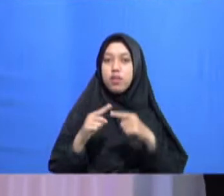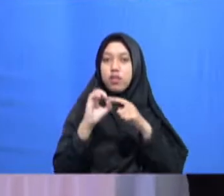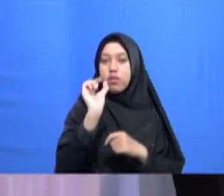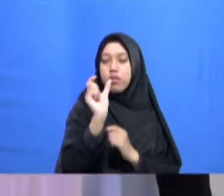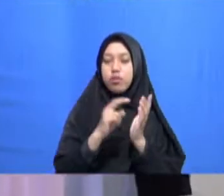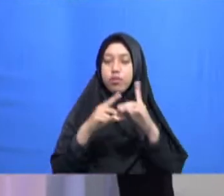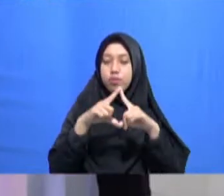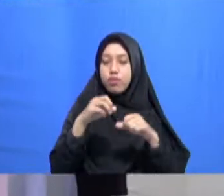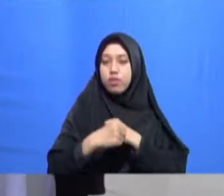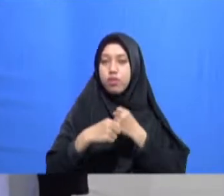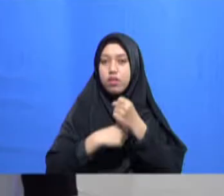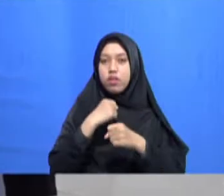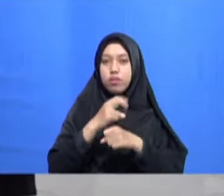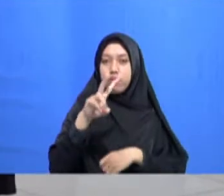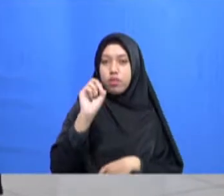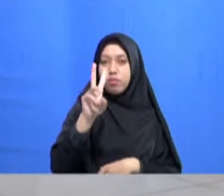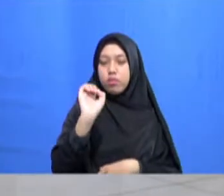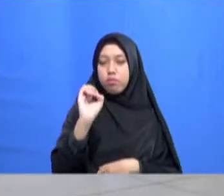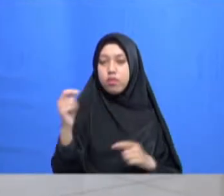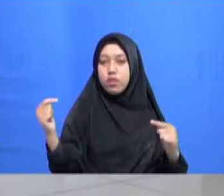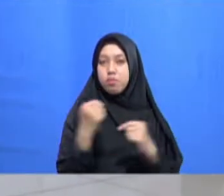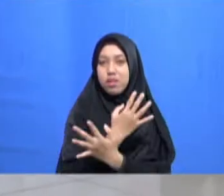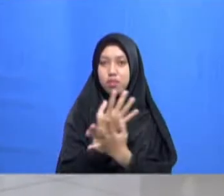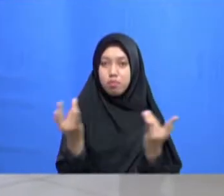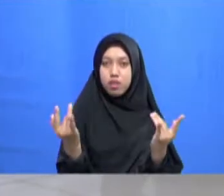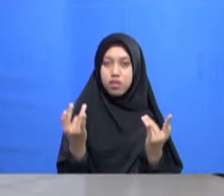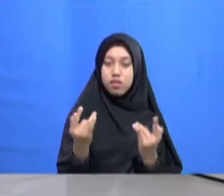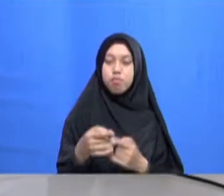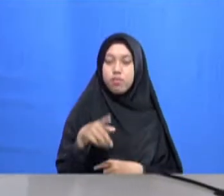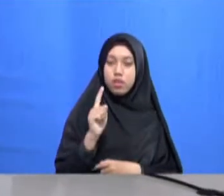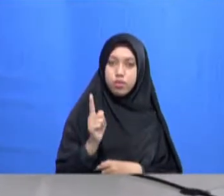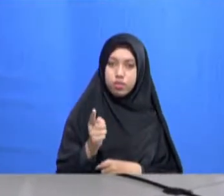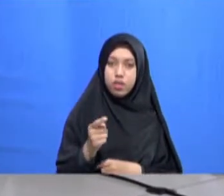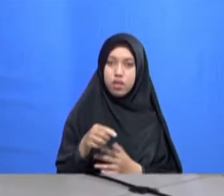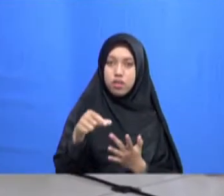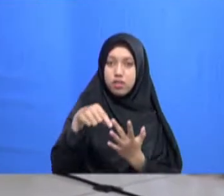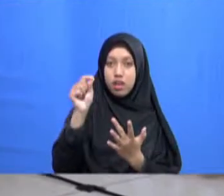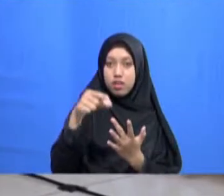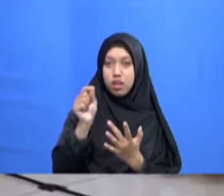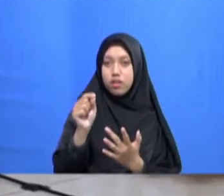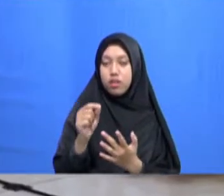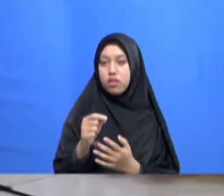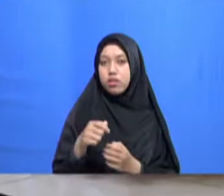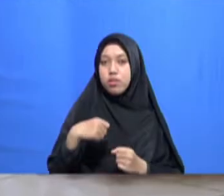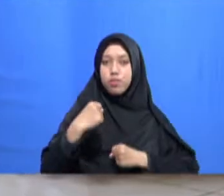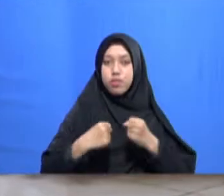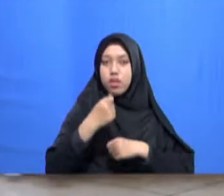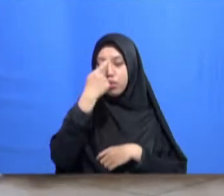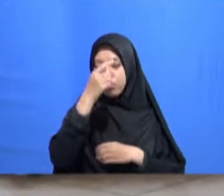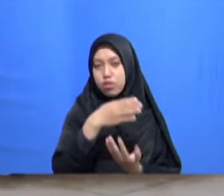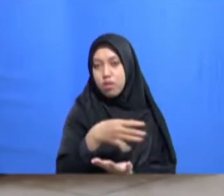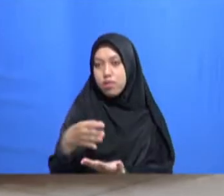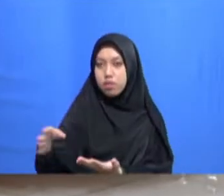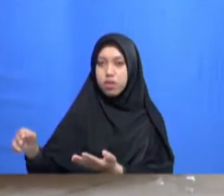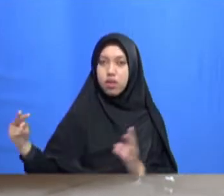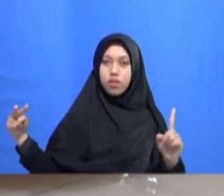publik antar pasangan calon bupati dan wakil bupati merupakan salah satu upaya untuk menyebarluaskan visi